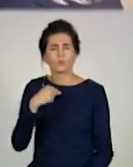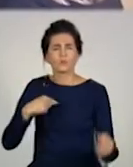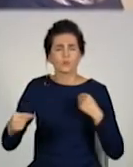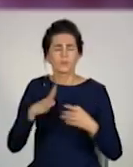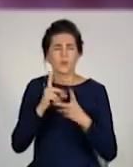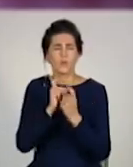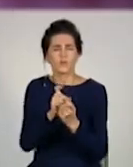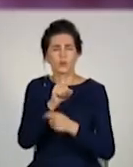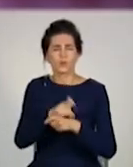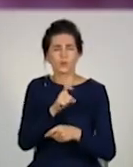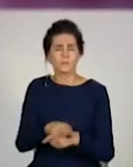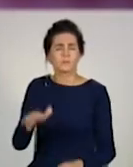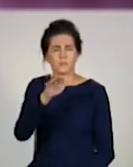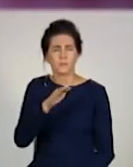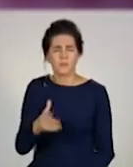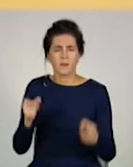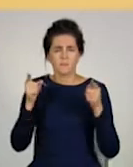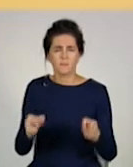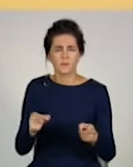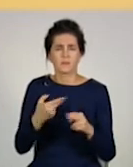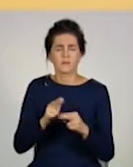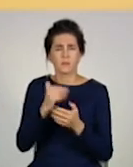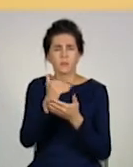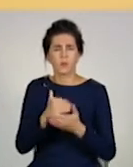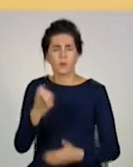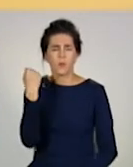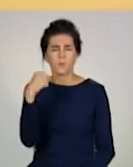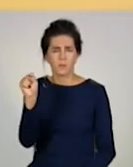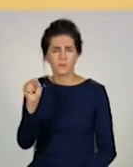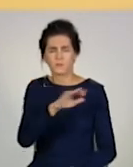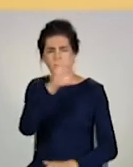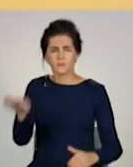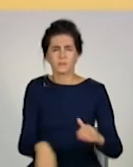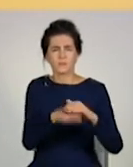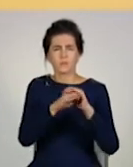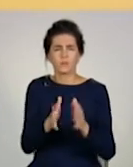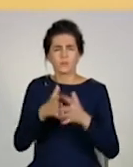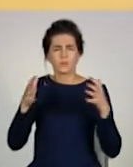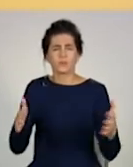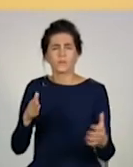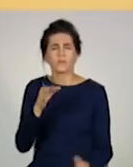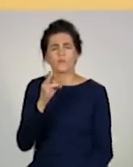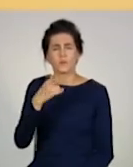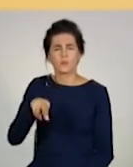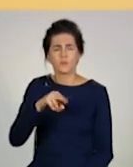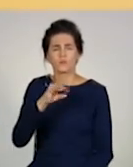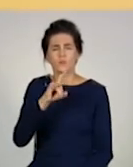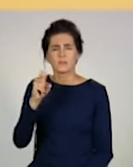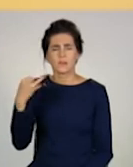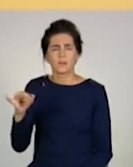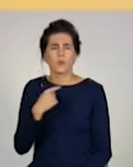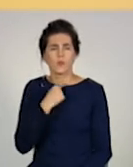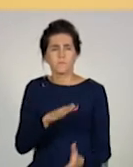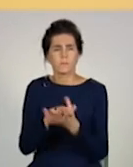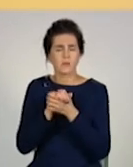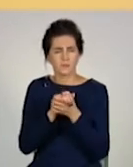на Донбасі. В рамках проекта «Преодолеть», который является подпроектом большого проекта фонда «Музей голоса мирных»,